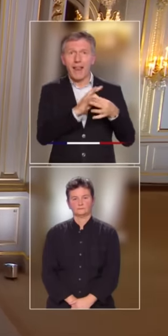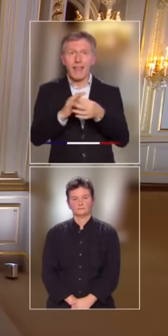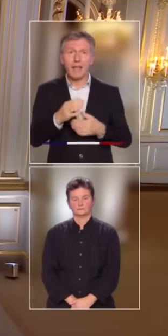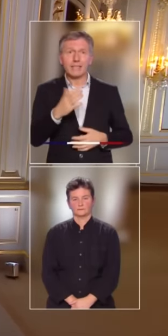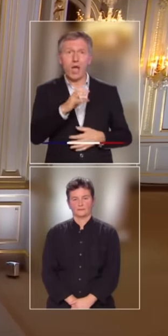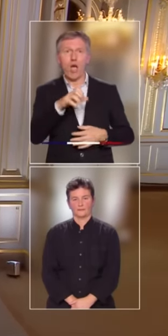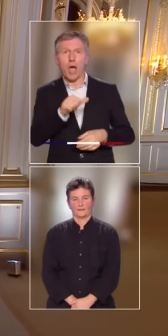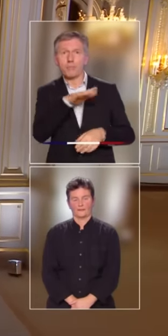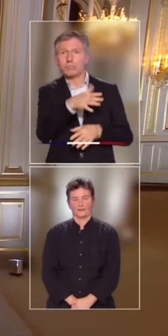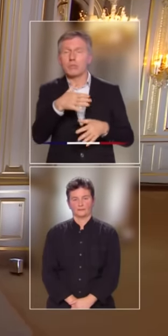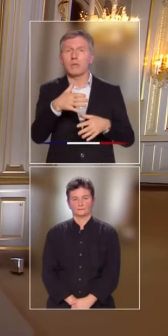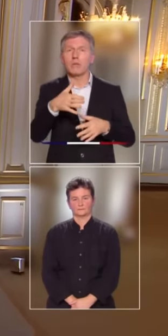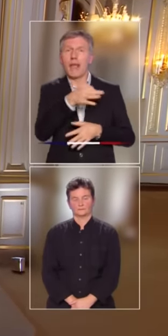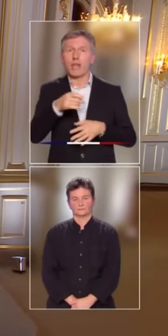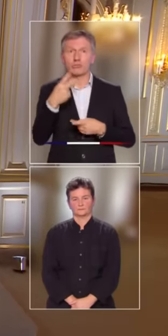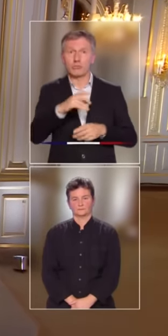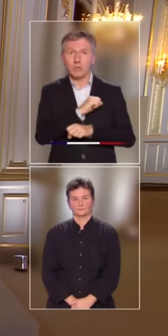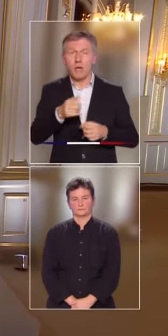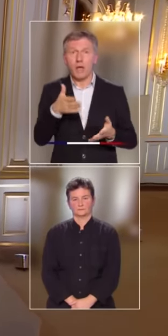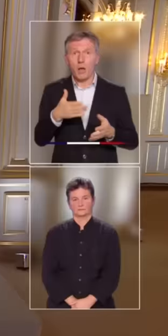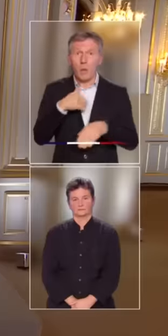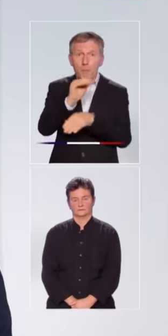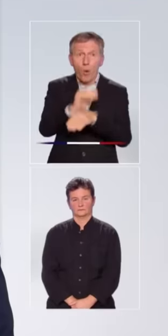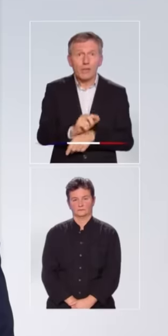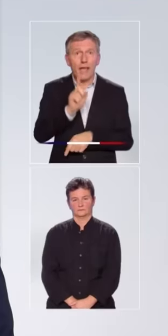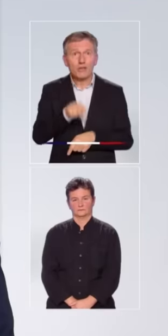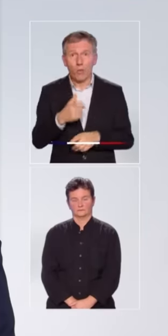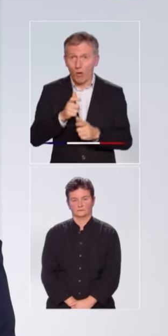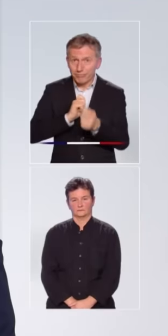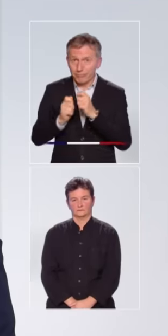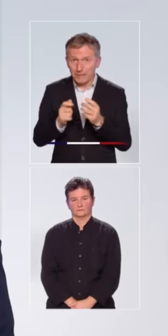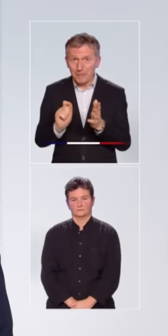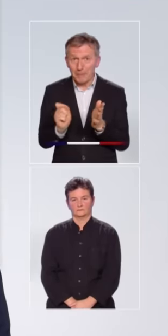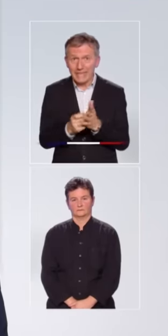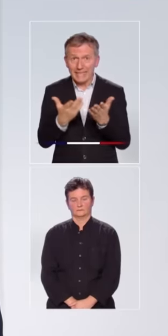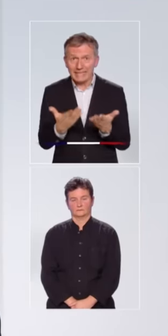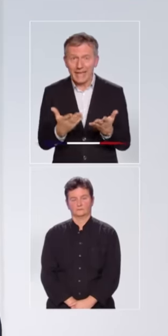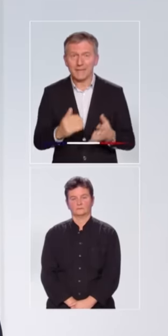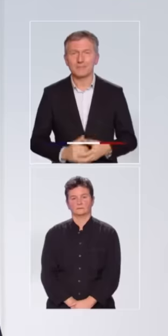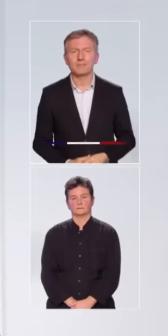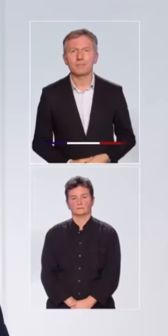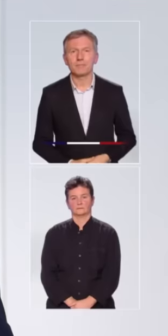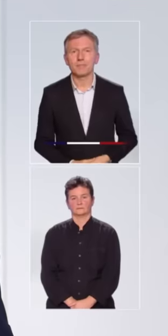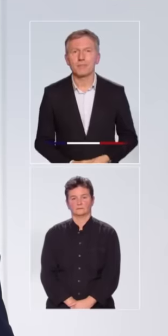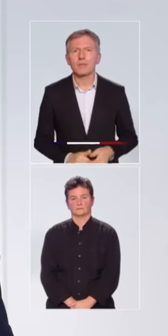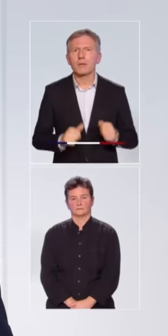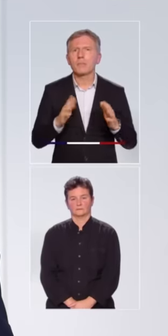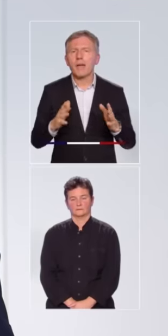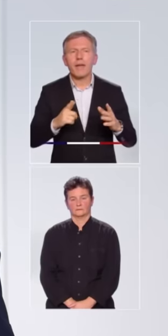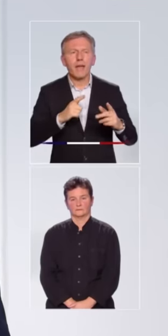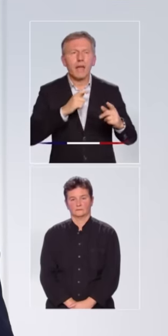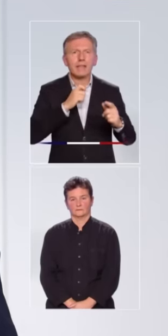eh bien, de tout faire pour protéger cette centrale. Et donc j'ai eu les échanges à ce moment-là. Mais les